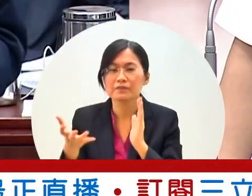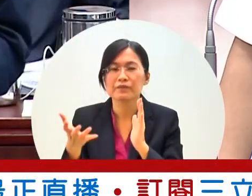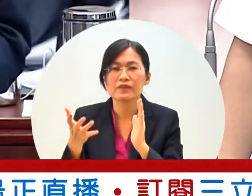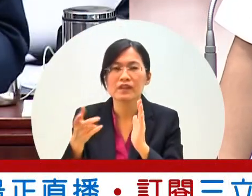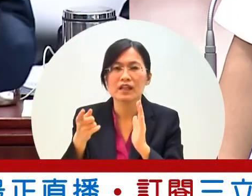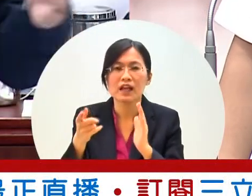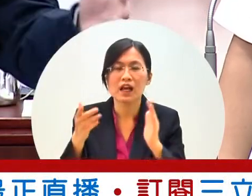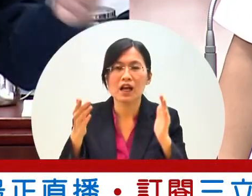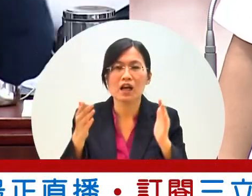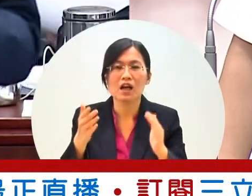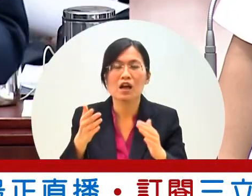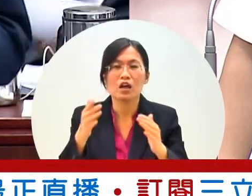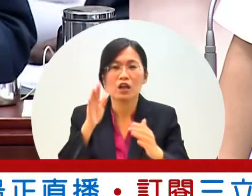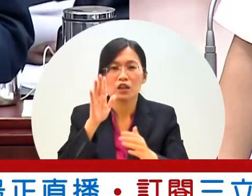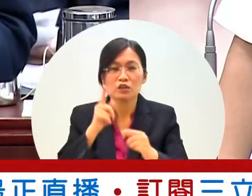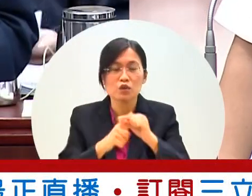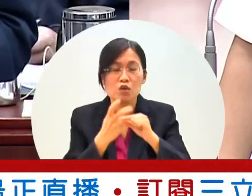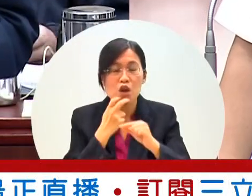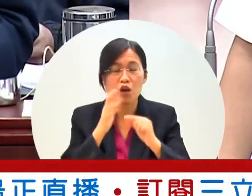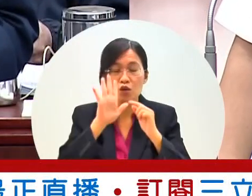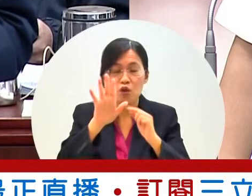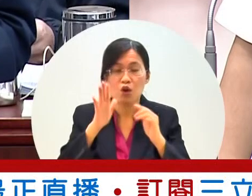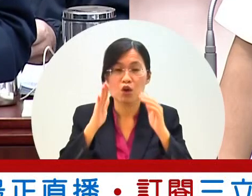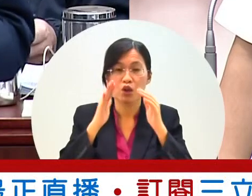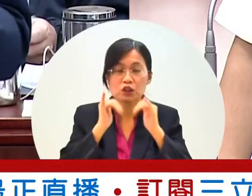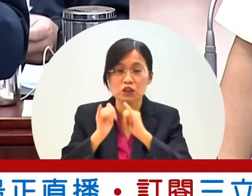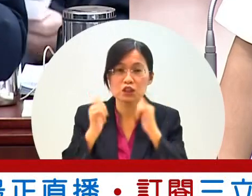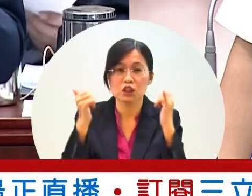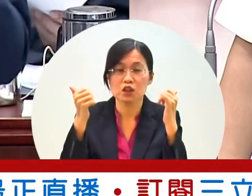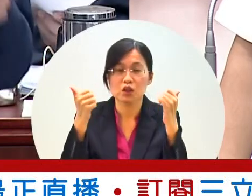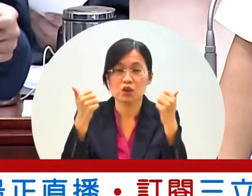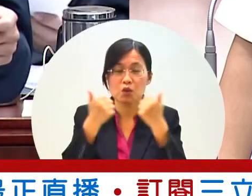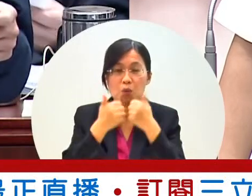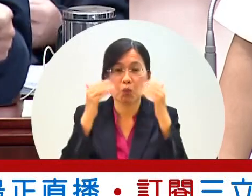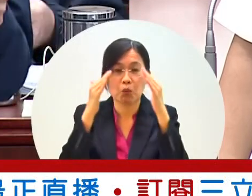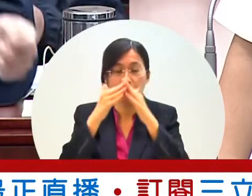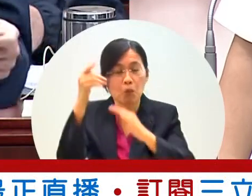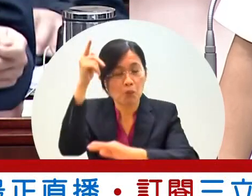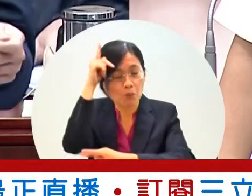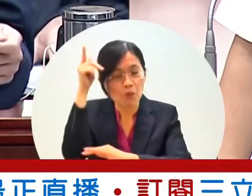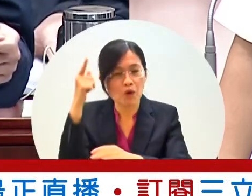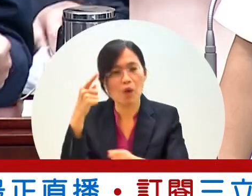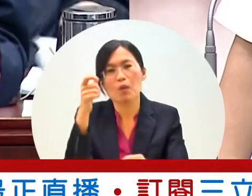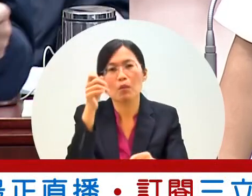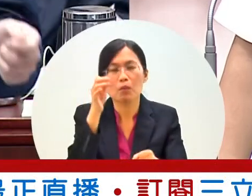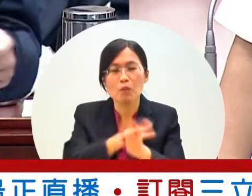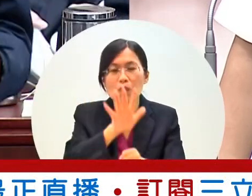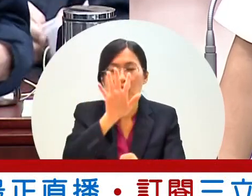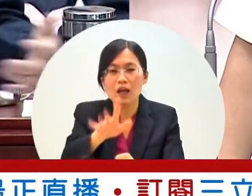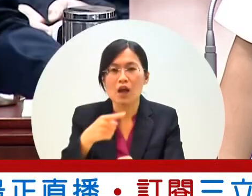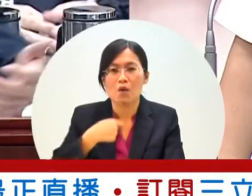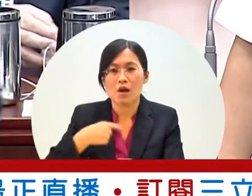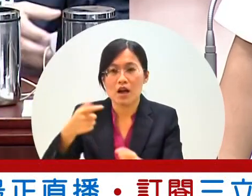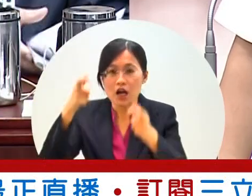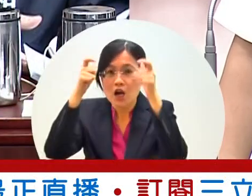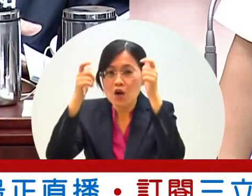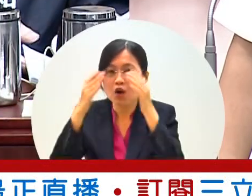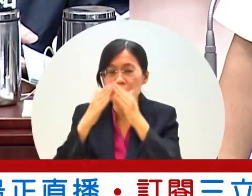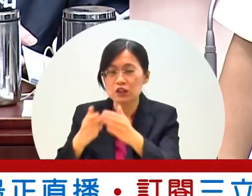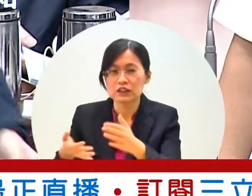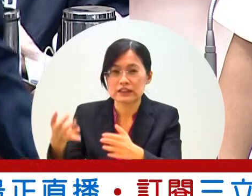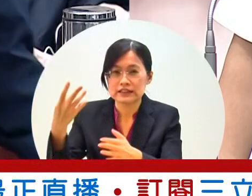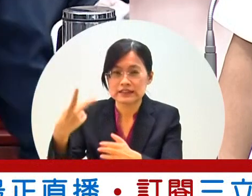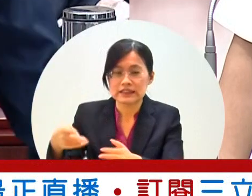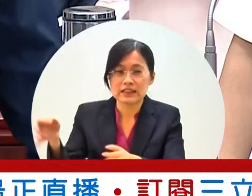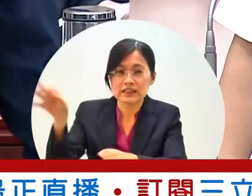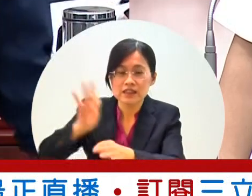关的社宅或者租金补贴，那我们高雄市就再加码，再给一点，譬如说我们的租金生